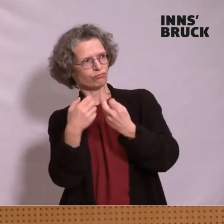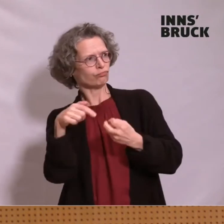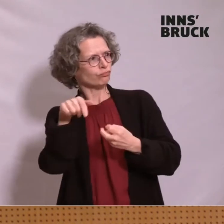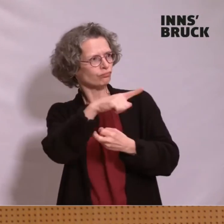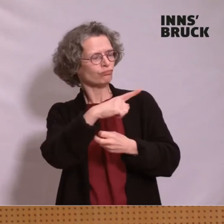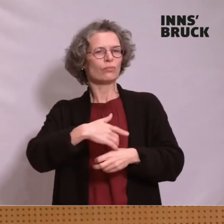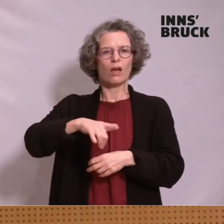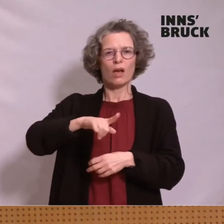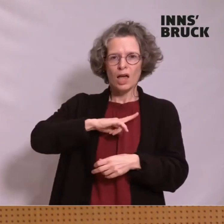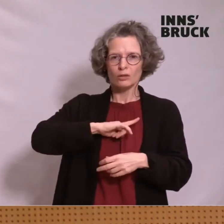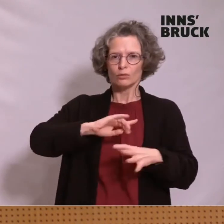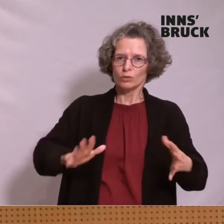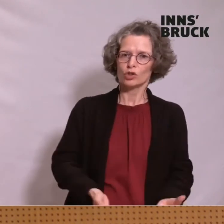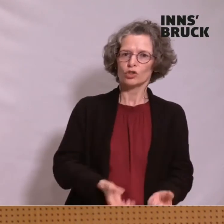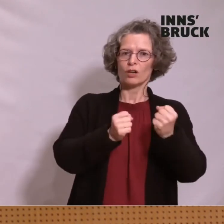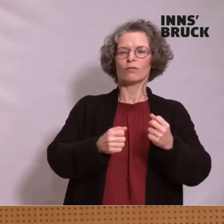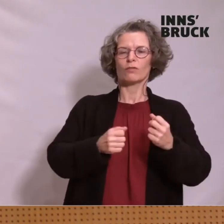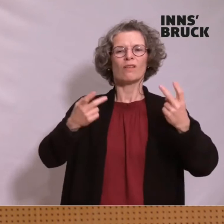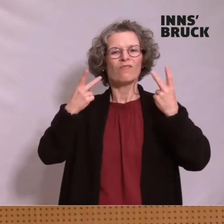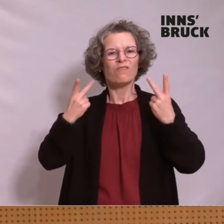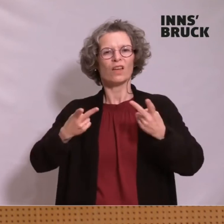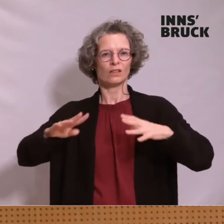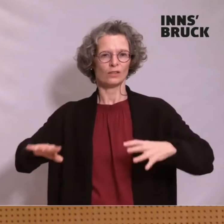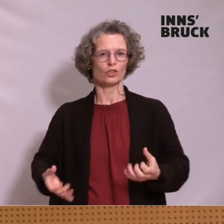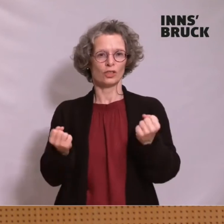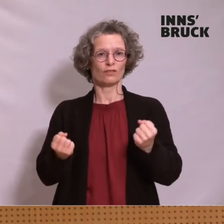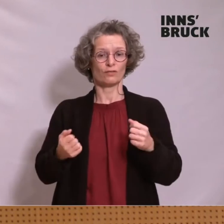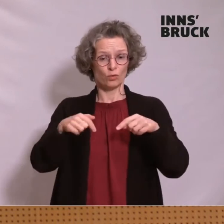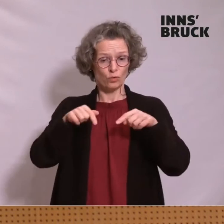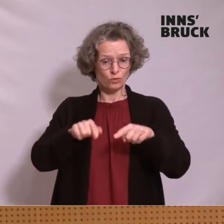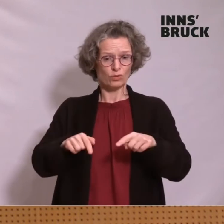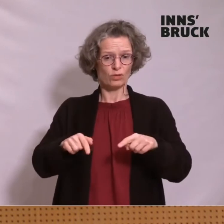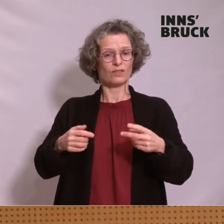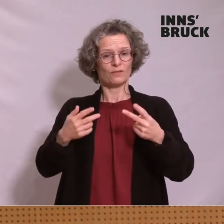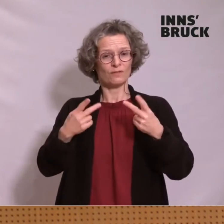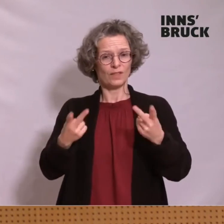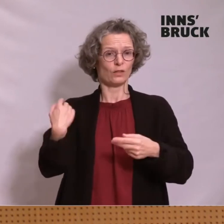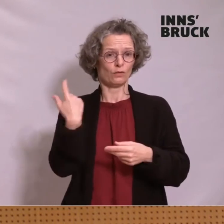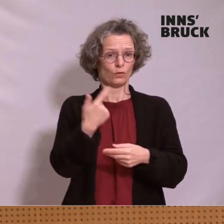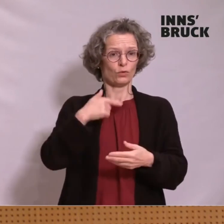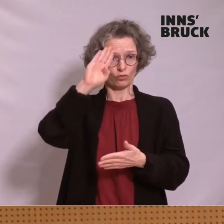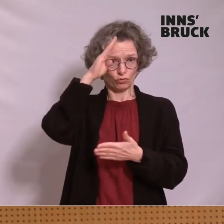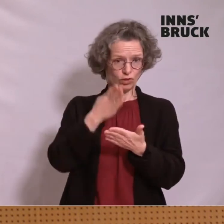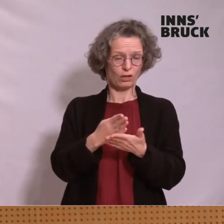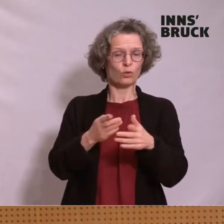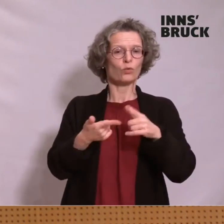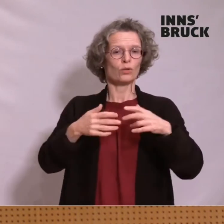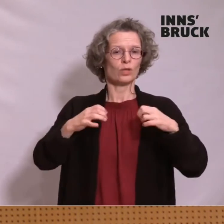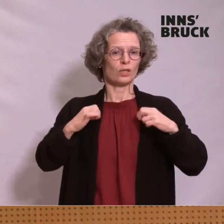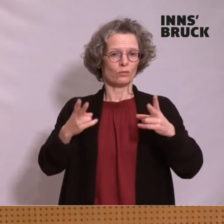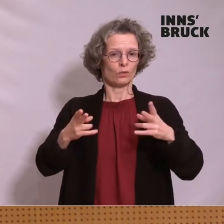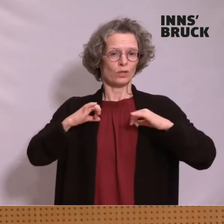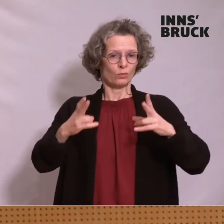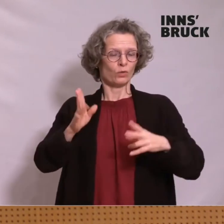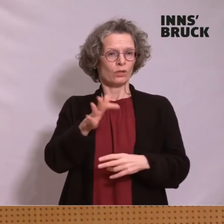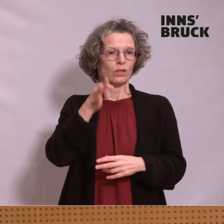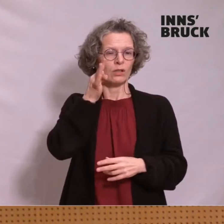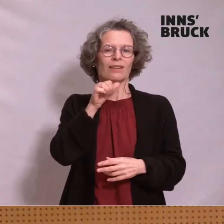Werte geschaffen, die unserer Stadt und den Innsbruckerinnen und Innsbruckern nicht nur in Corona